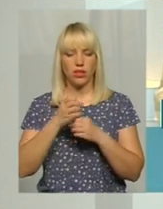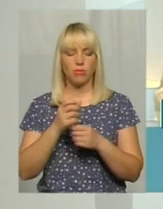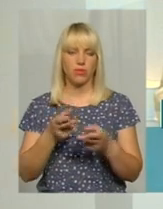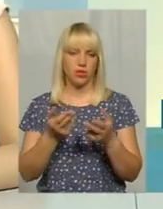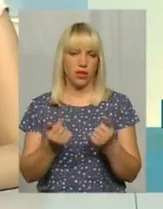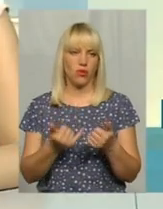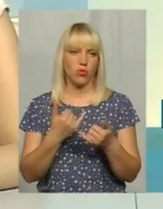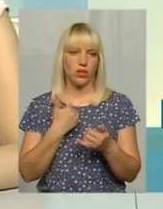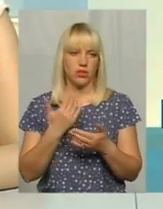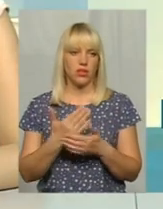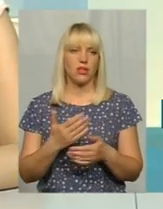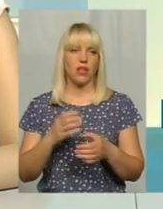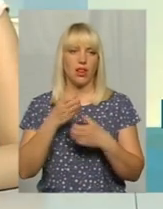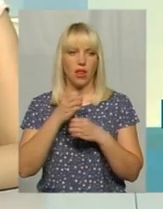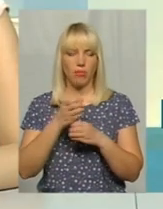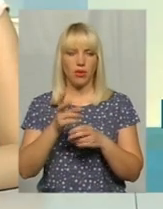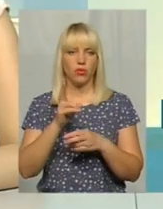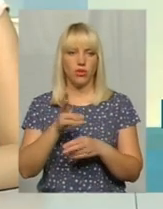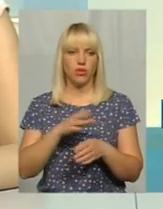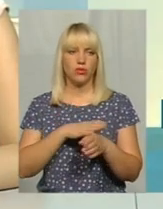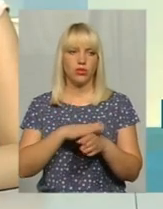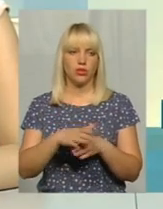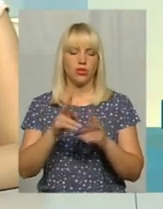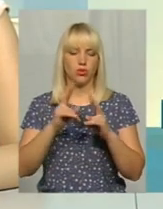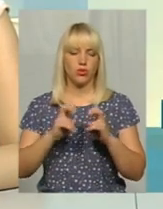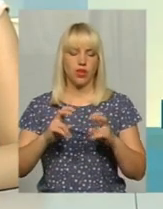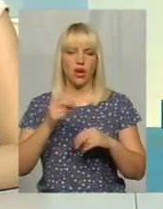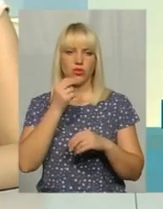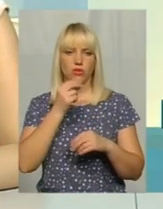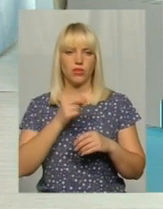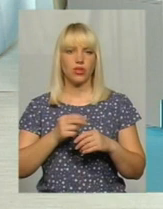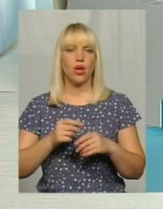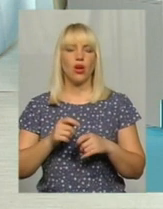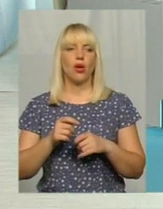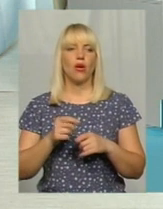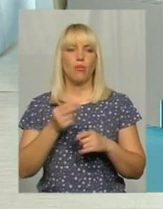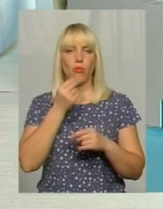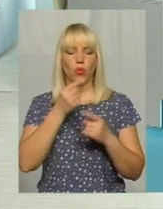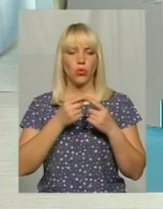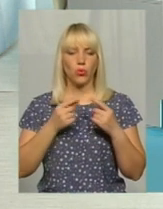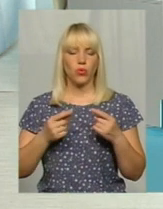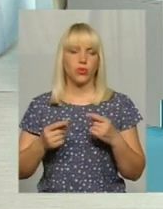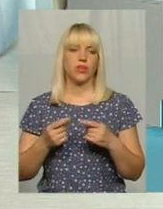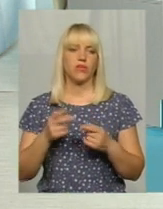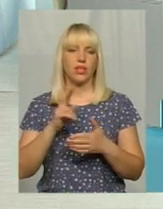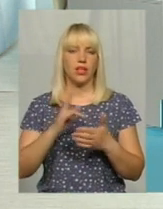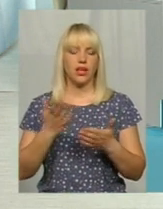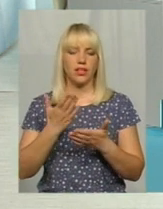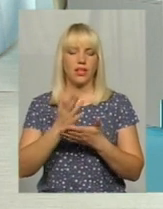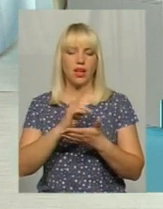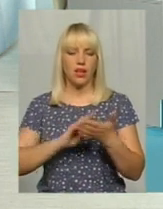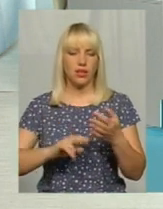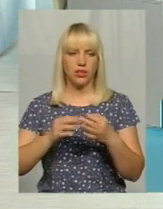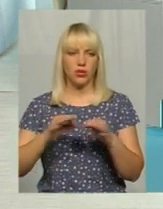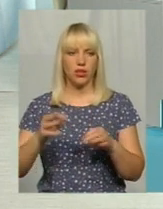області лабораторії, які здійснюють дослідження харчових продуктів, які акредитовані від 117.025. Наша Хмельницька